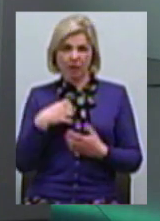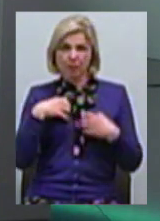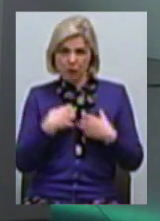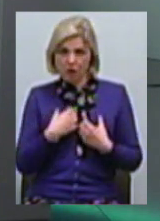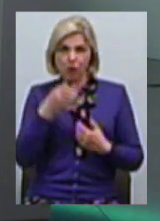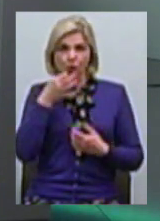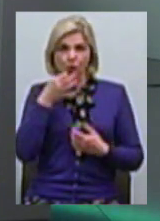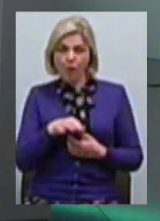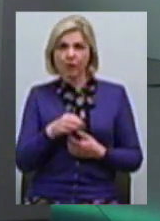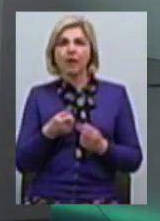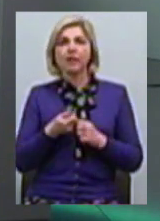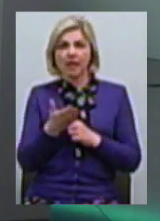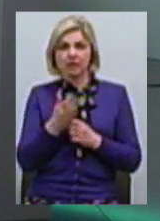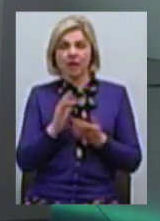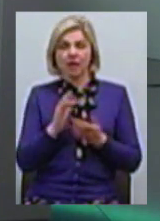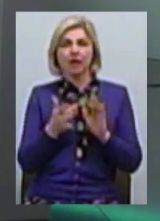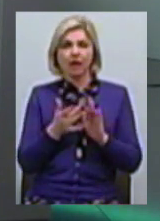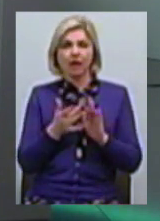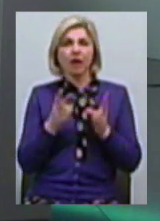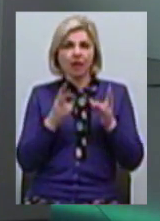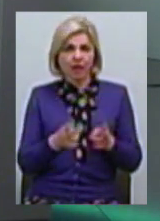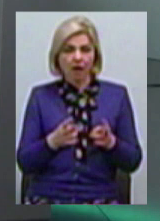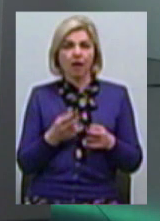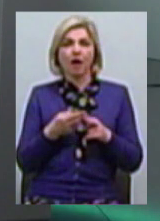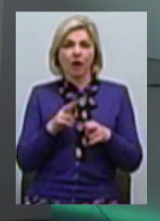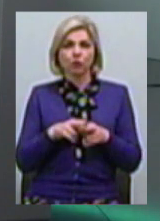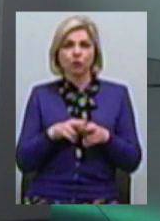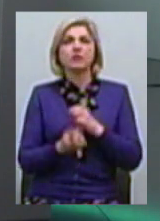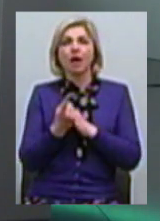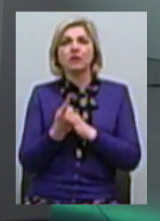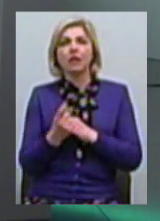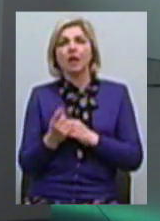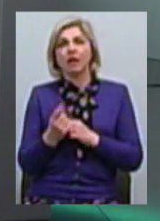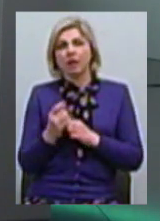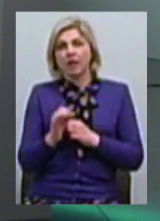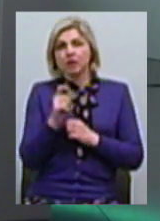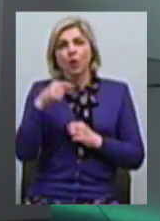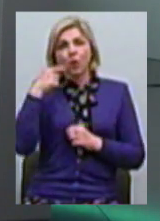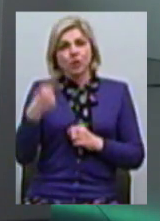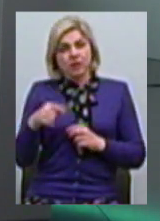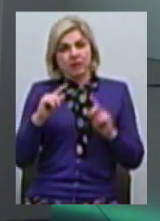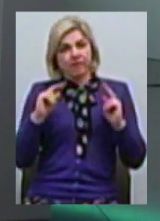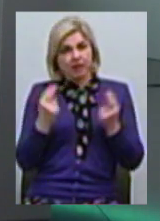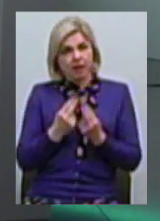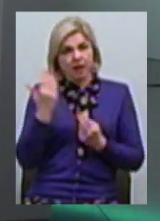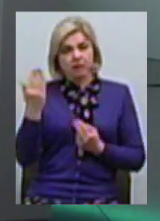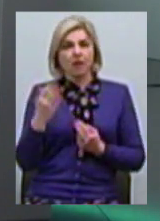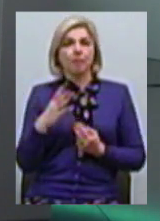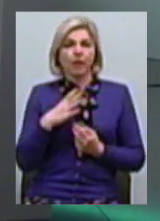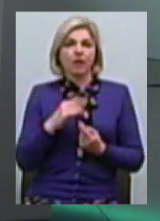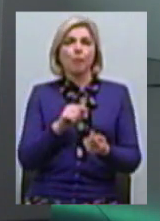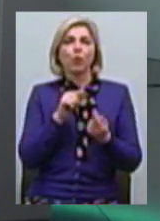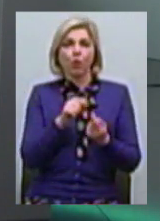несколько кибератак, которые исходили по большей части из Российской Федерации, были направлены, допустим,